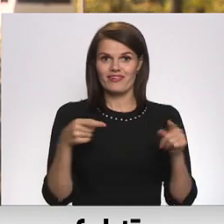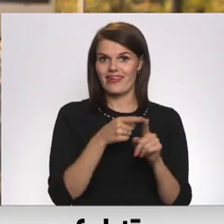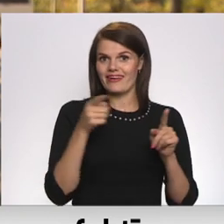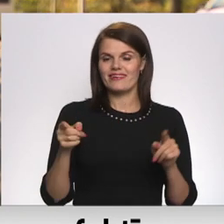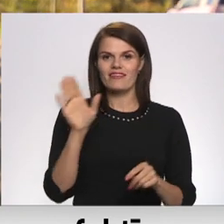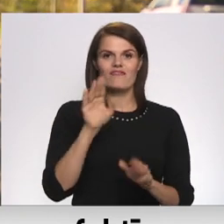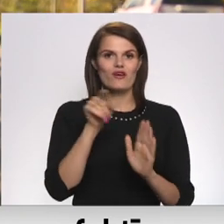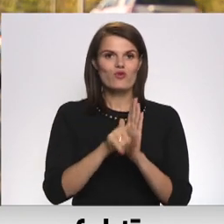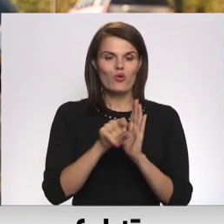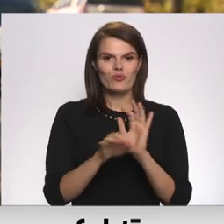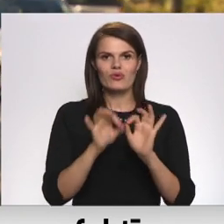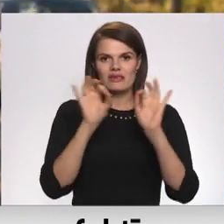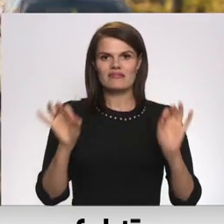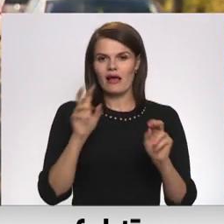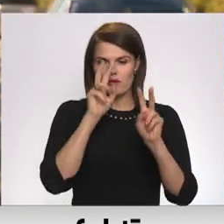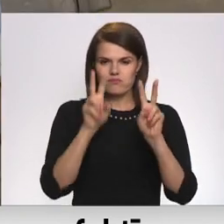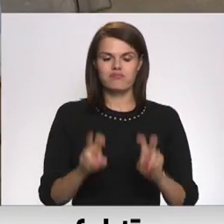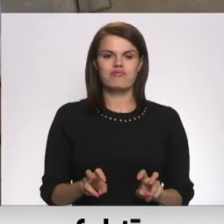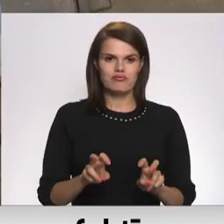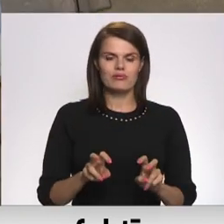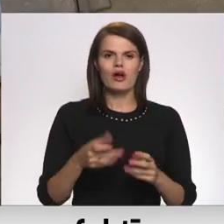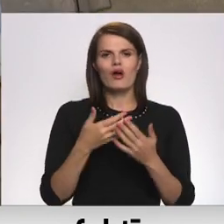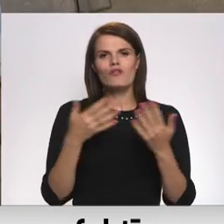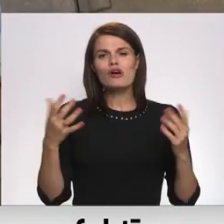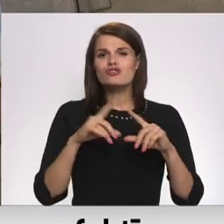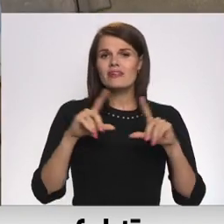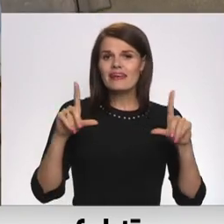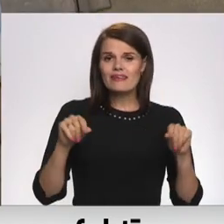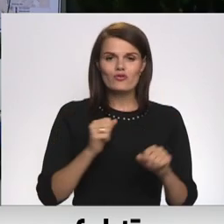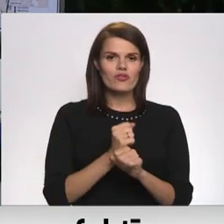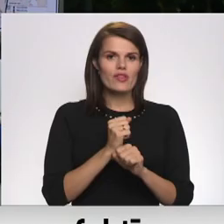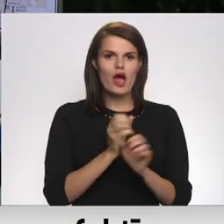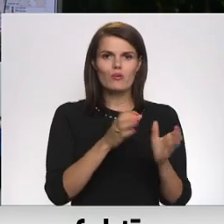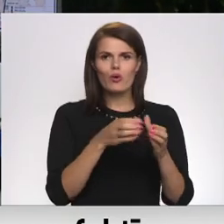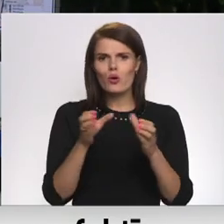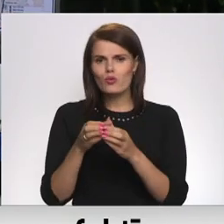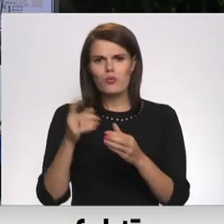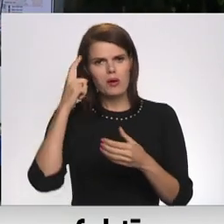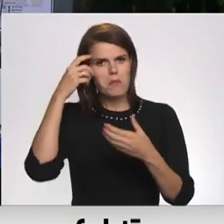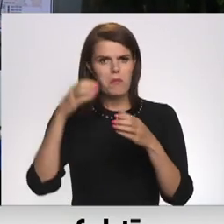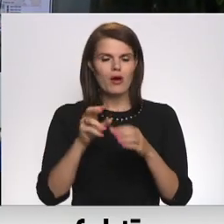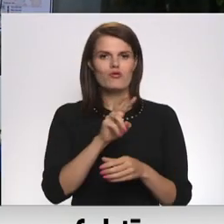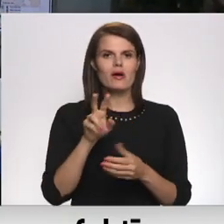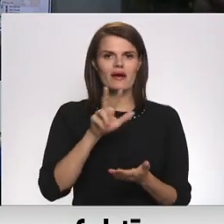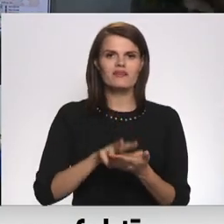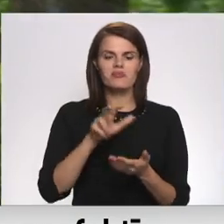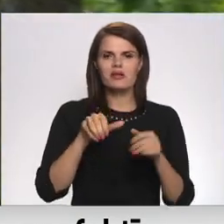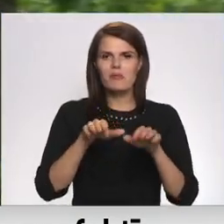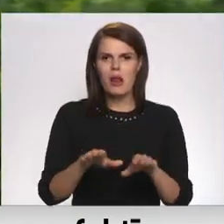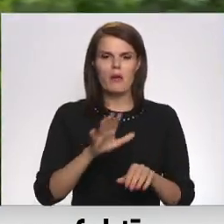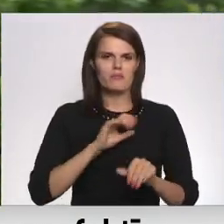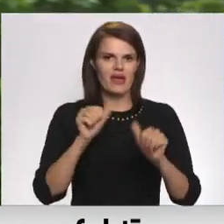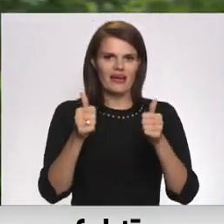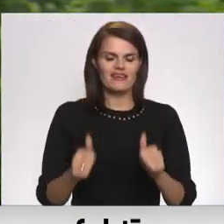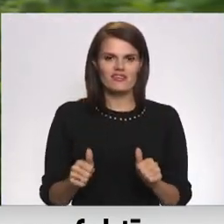valsts kontrole sāka savu analīzi. Dažādas institūcijas, darba grupas un padomes, kas pieņēma lēmumus, tika